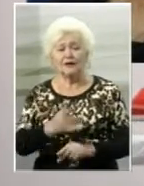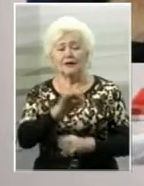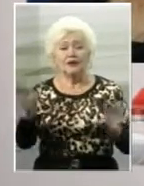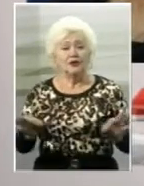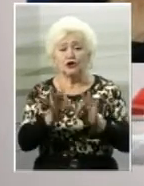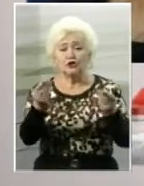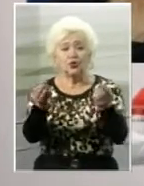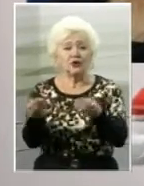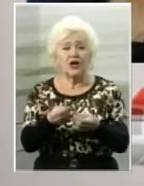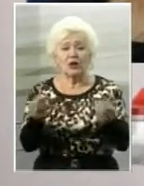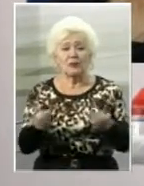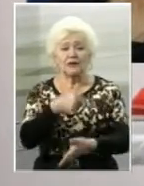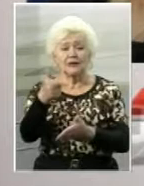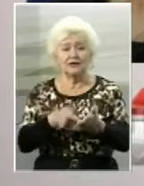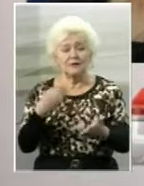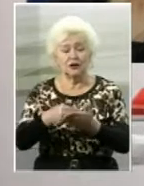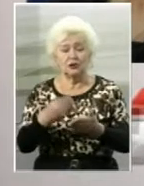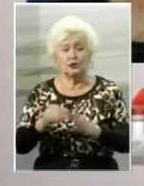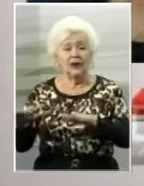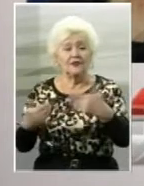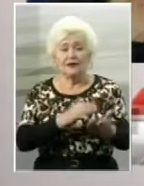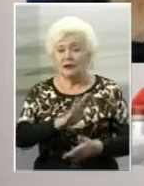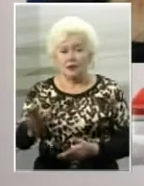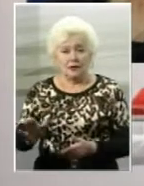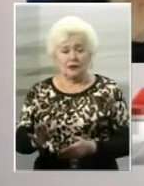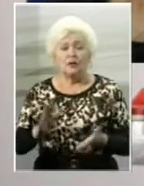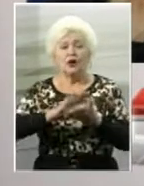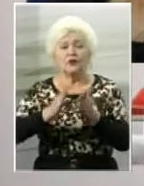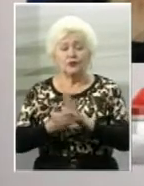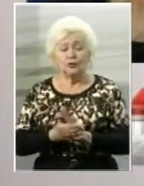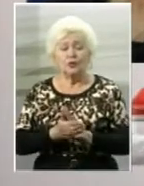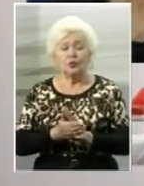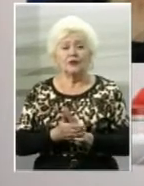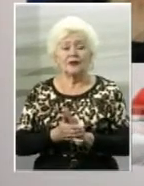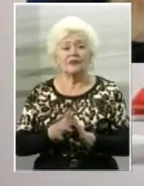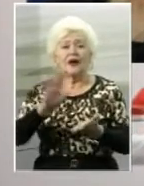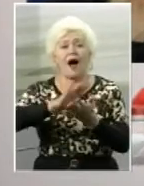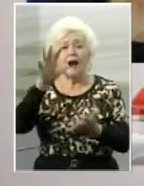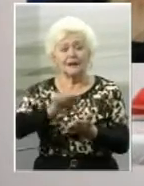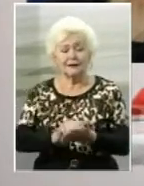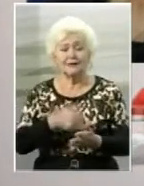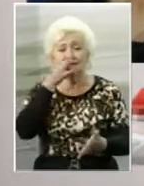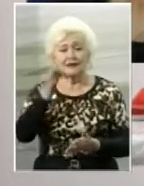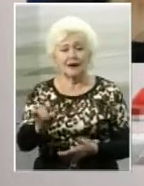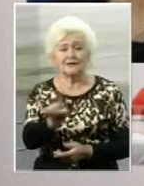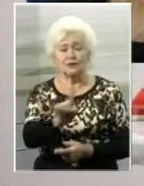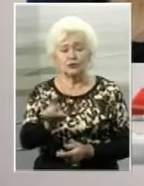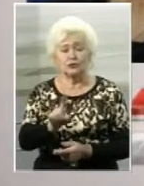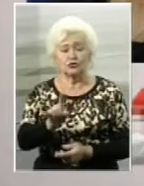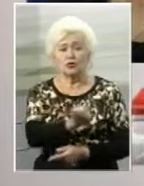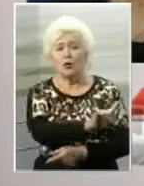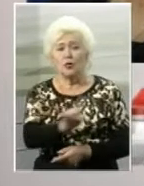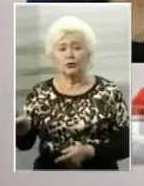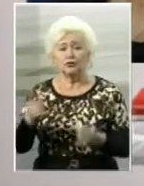жодної копійки з міського бюджету виділено це не було. В договорі оренди сказано, що